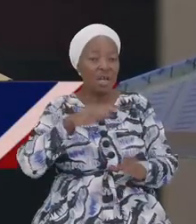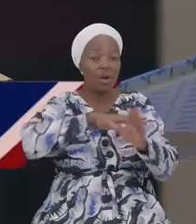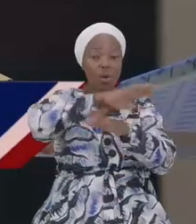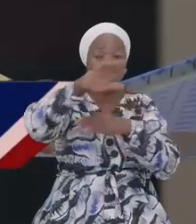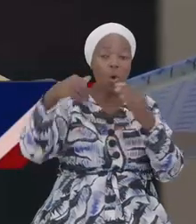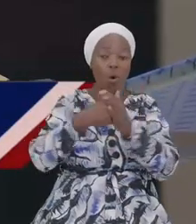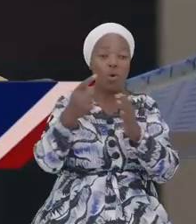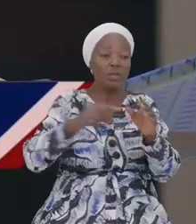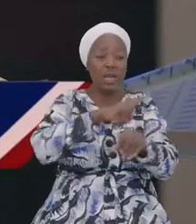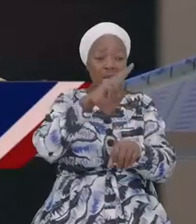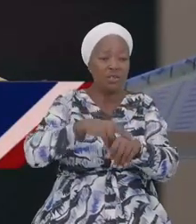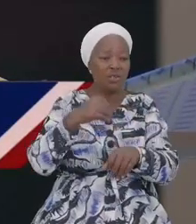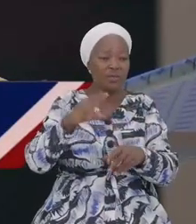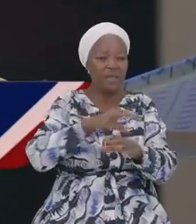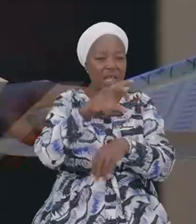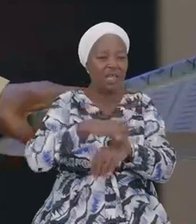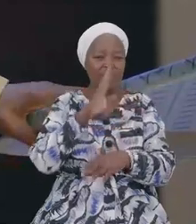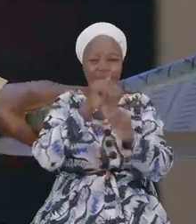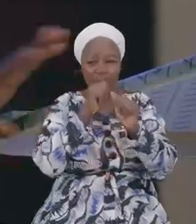ta postérité.